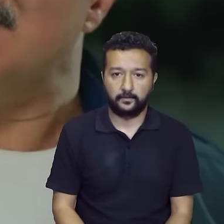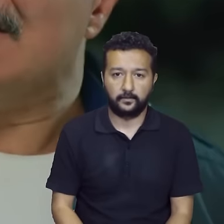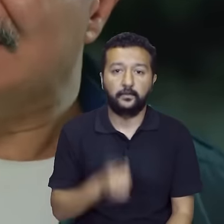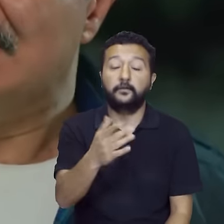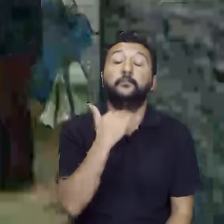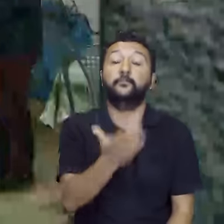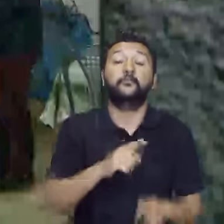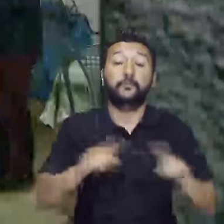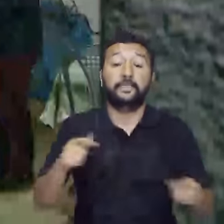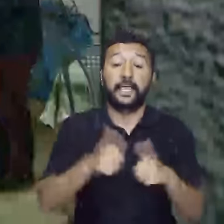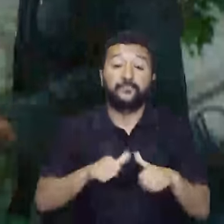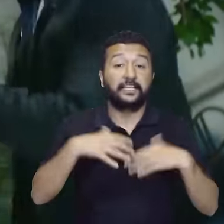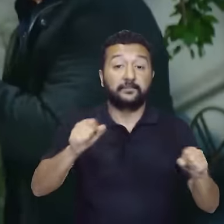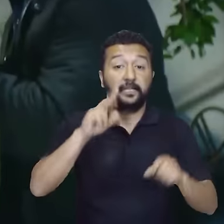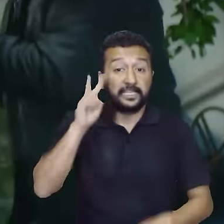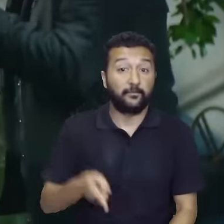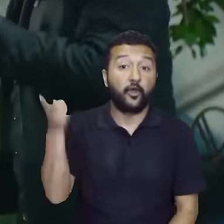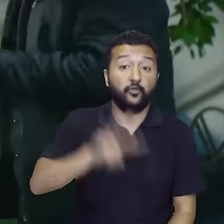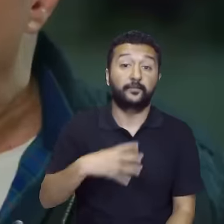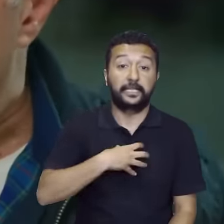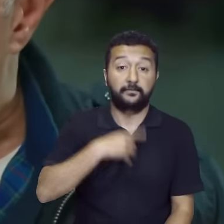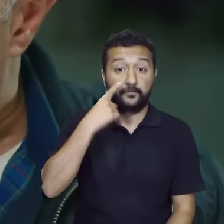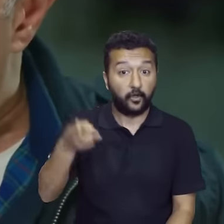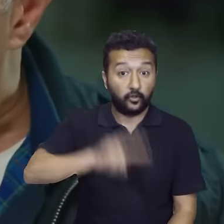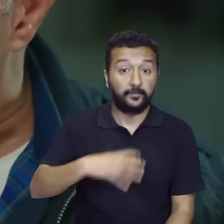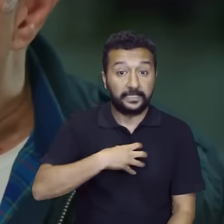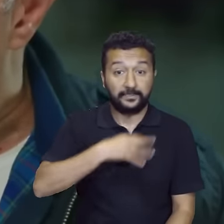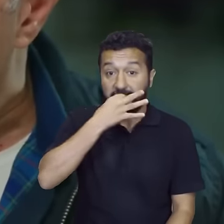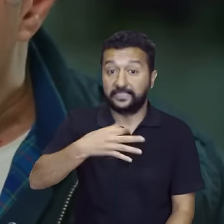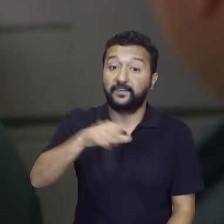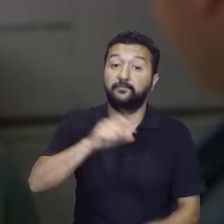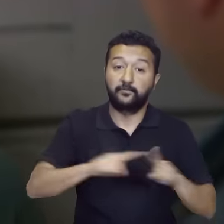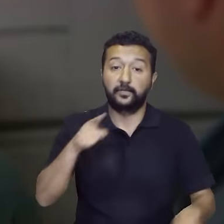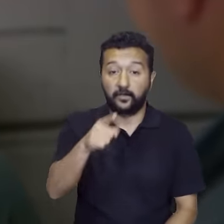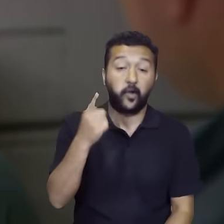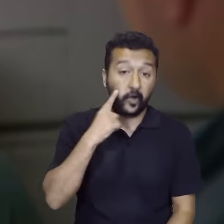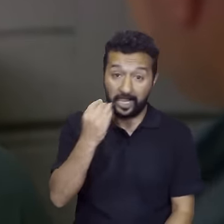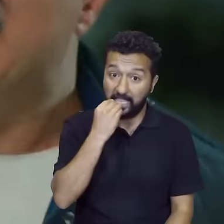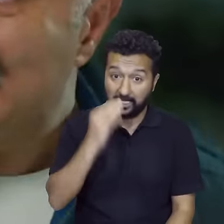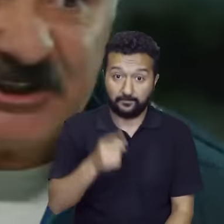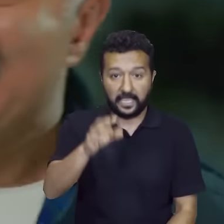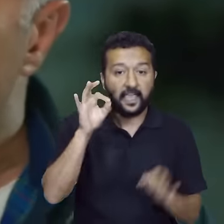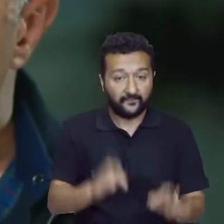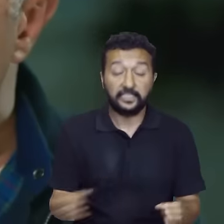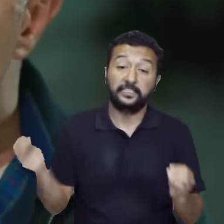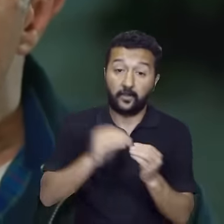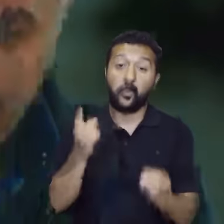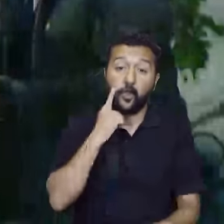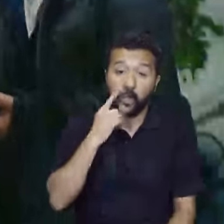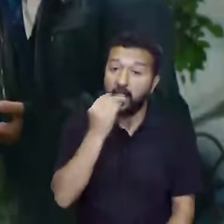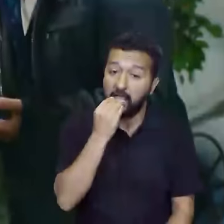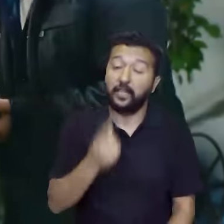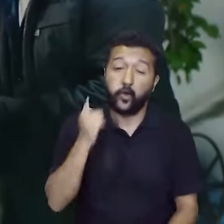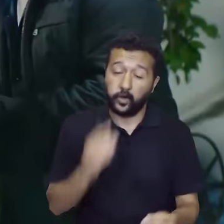Evliliğime. Olmaz. Evlendirtmem. Vallahi öldürürüm kendimi. Bak, öldürürüm kendimi. İzin veremem buna. Şeker yiyerek mi? Evet. Gerekirse şeker